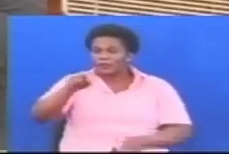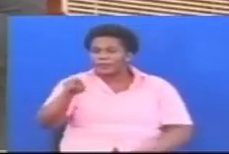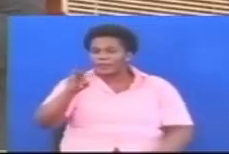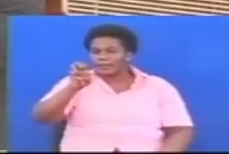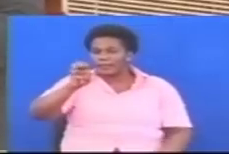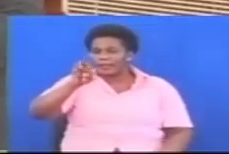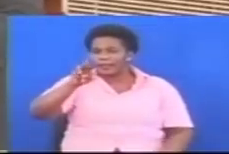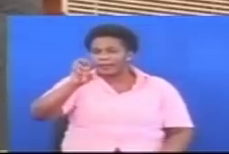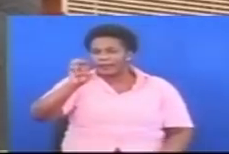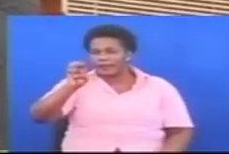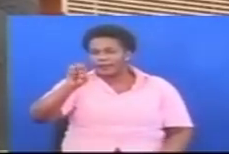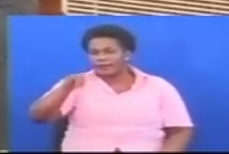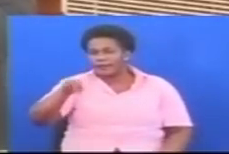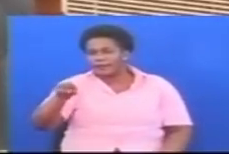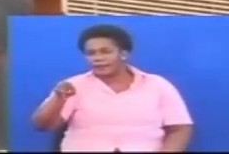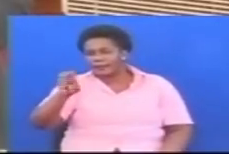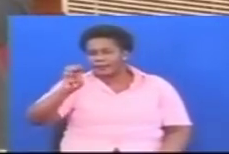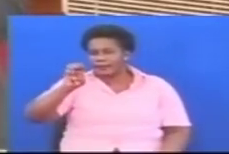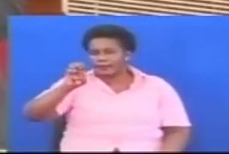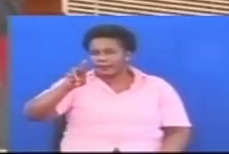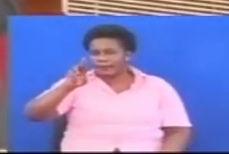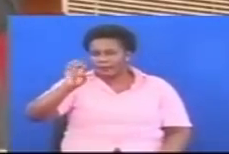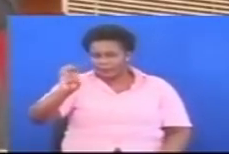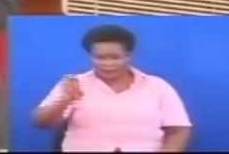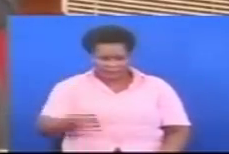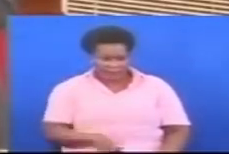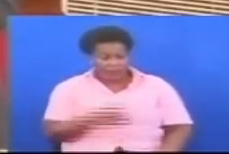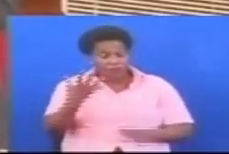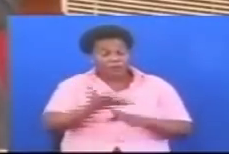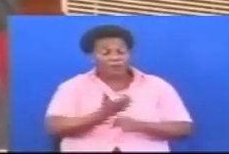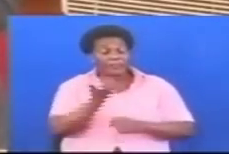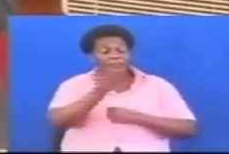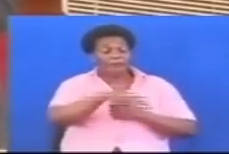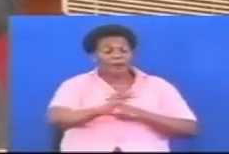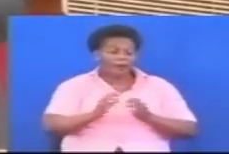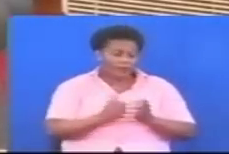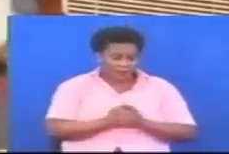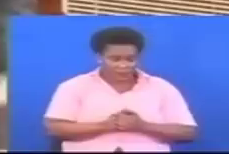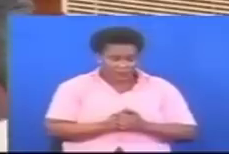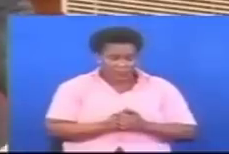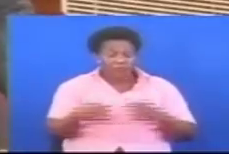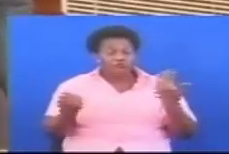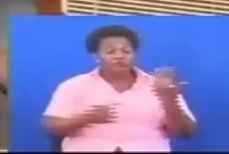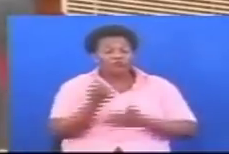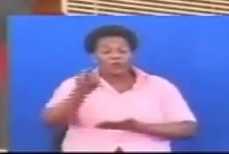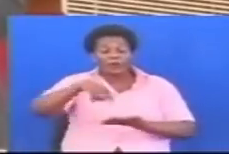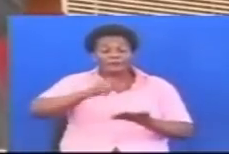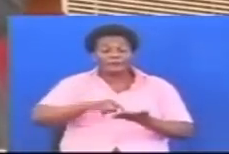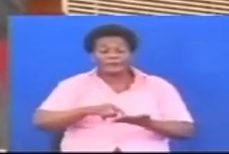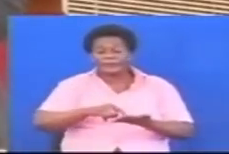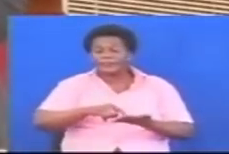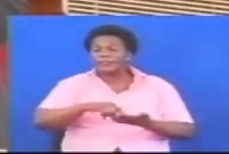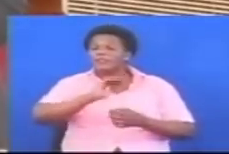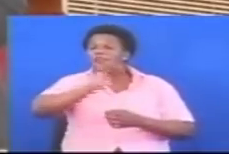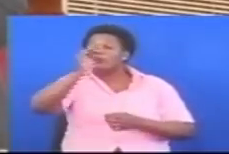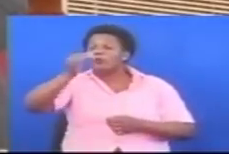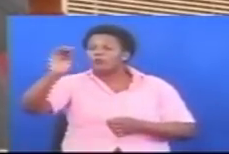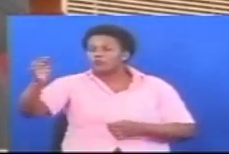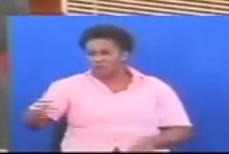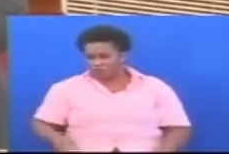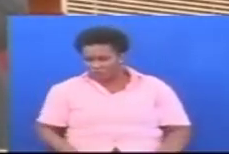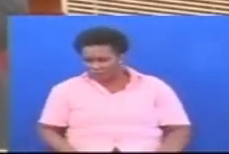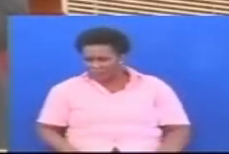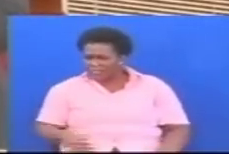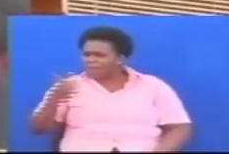kwenye ukanda wa viwanda vya Morogoro pamoja na mfumo mzima wa maji taka ya mji wa Morogoro, maji taka yanayoingia